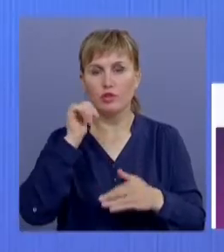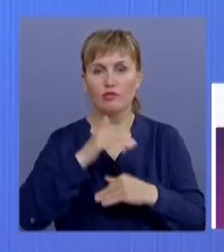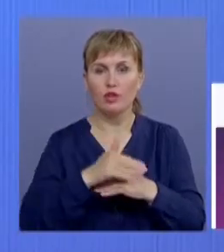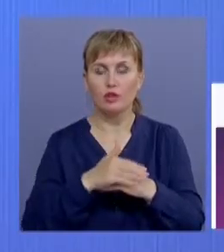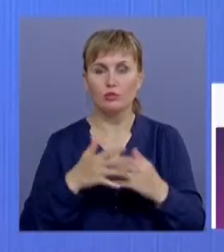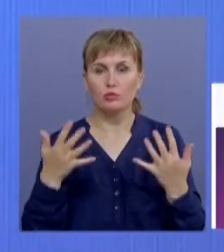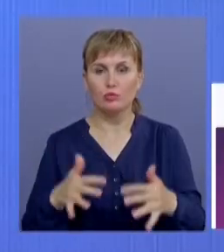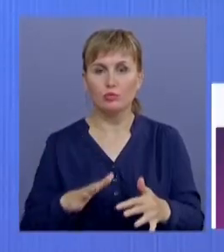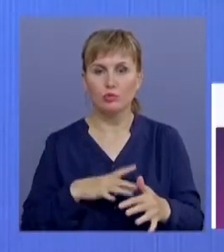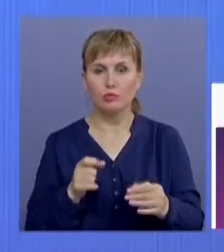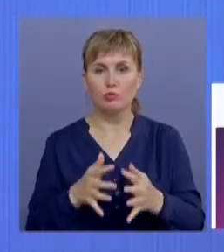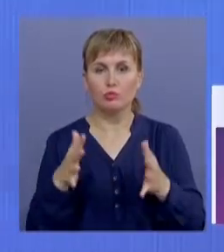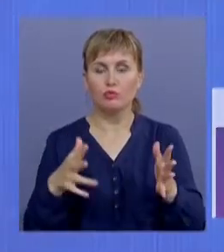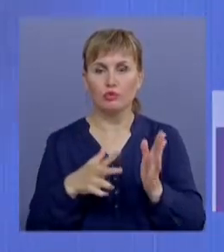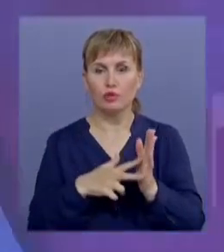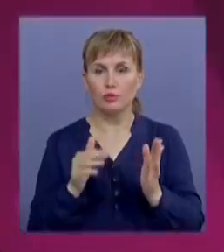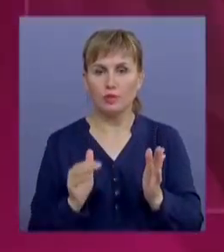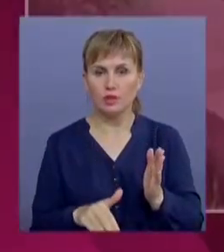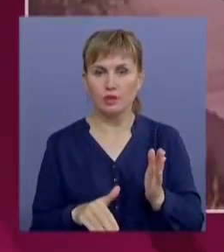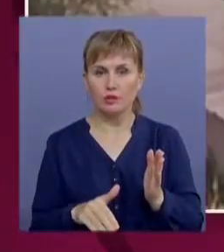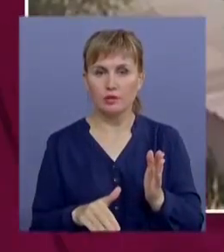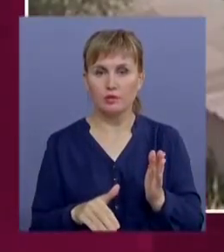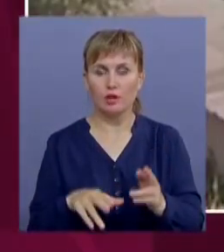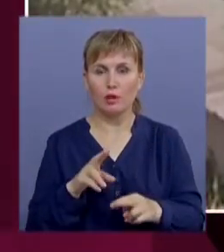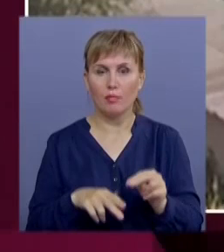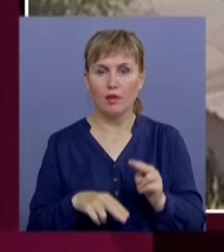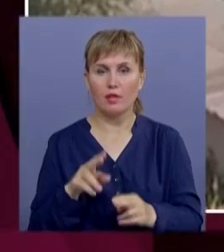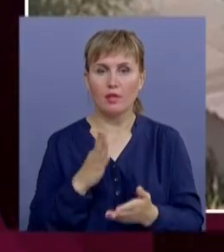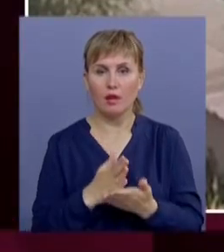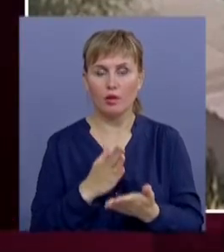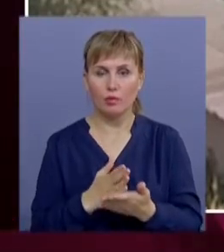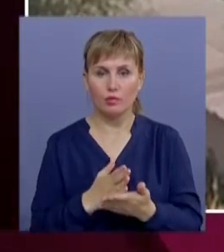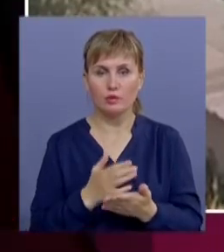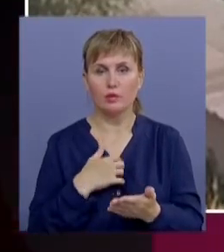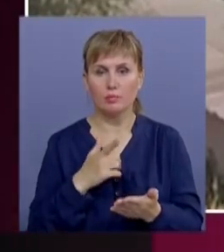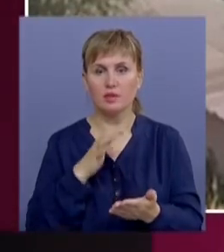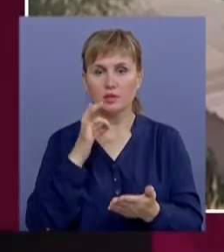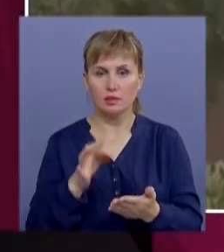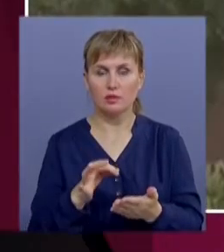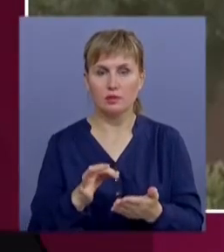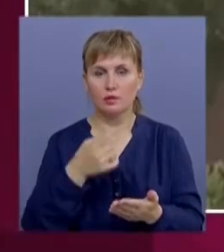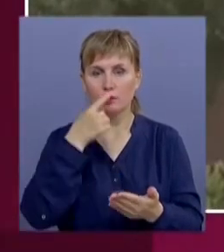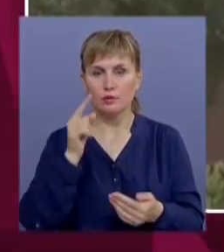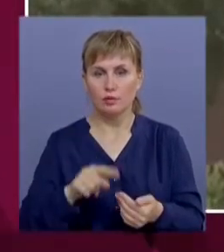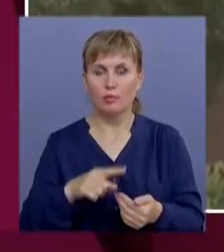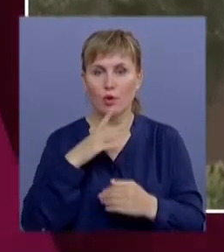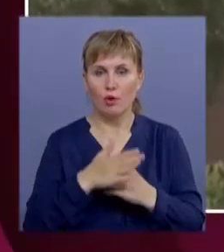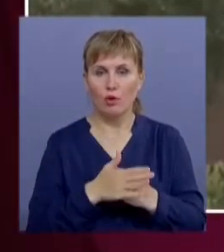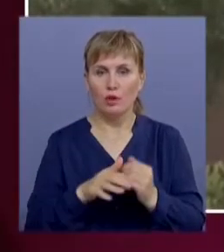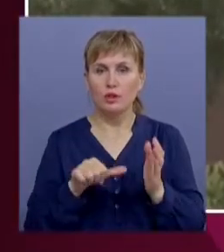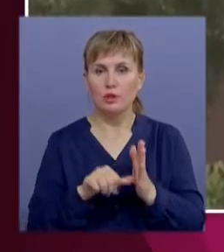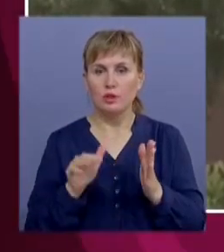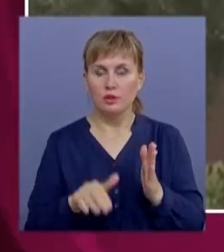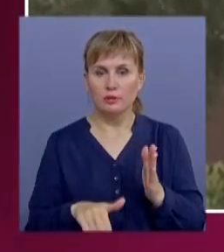уже чуть больше 8000 объектов находится. Я сказал, что вот цифра около 6